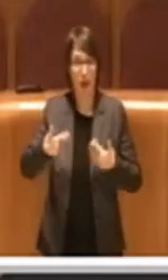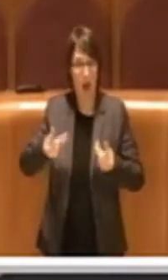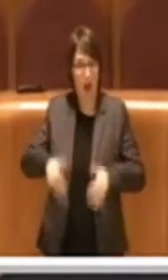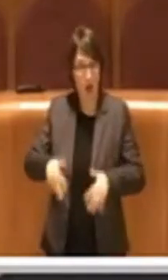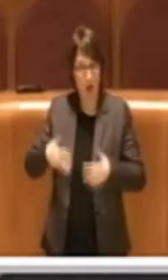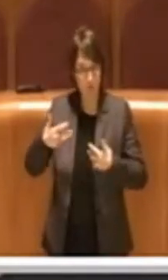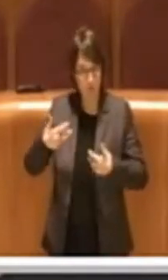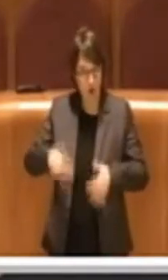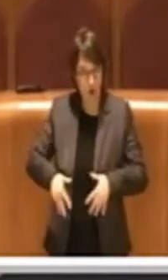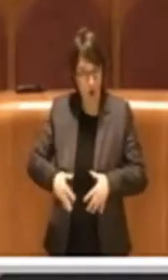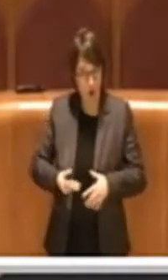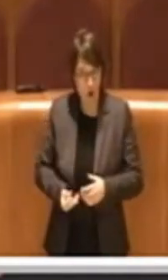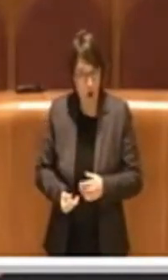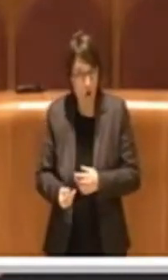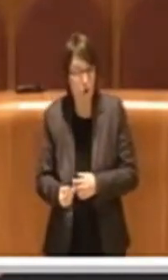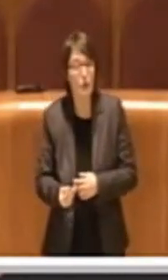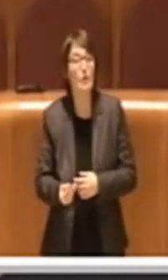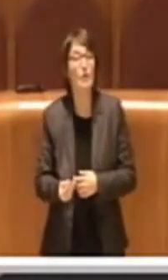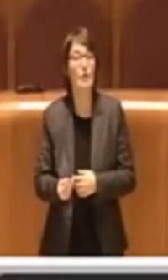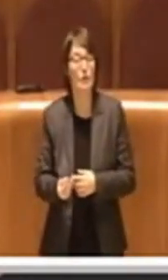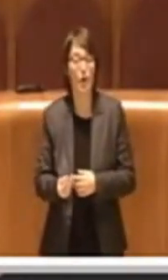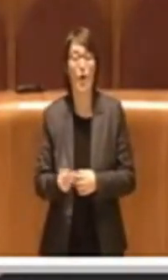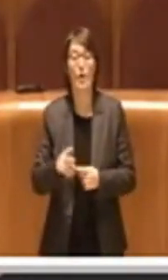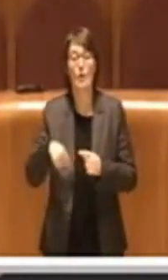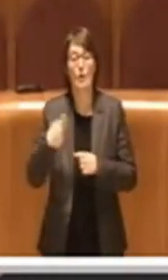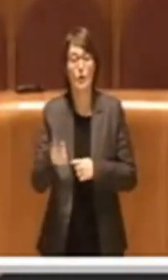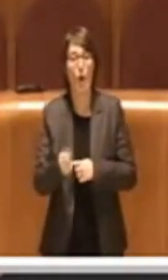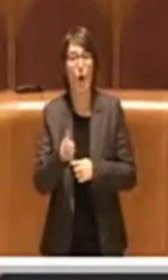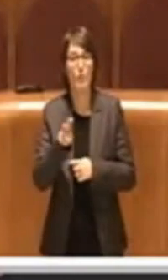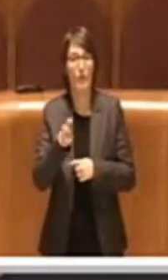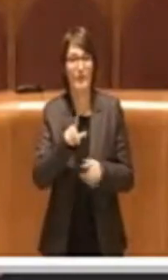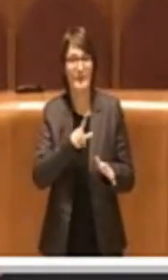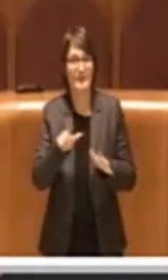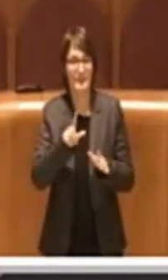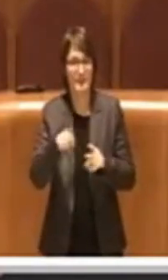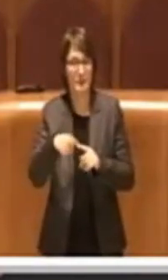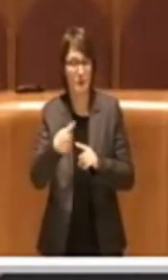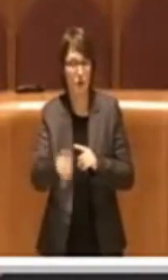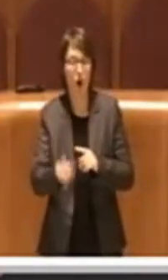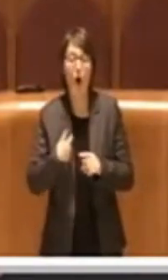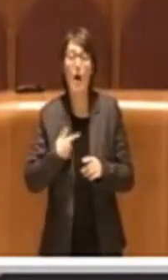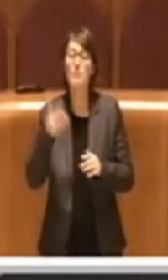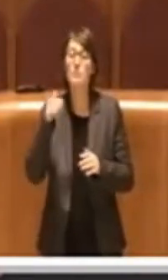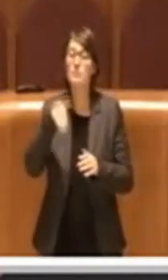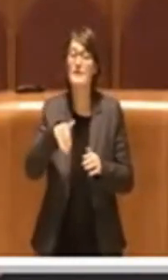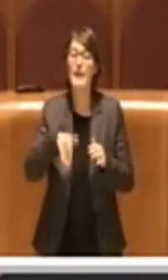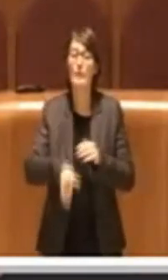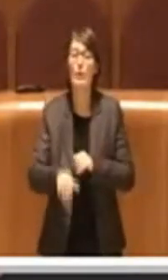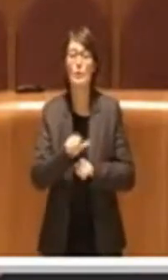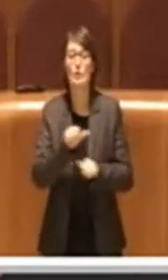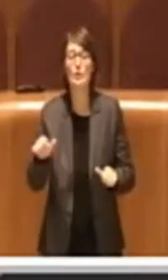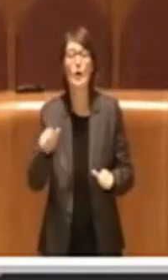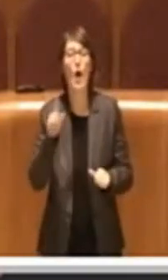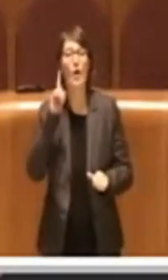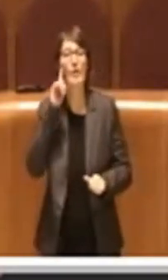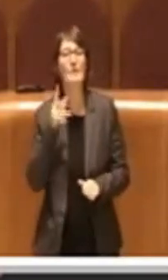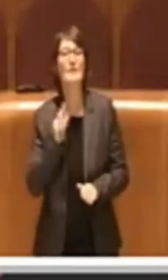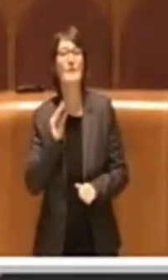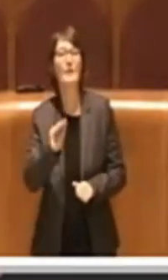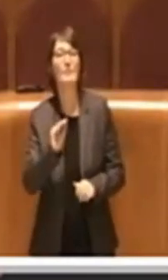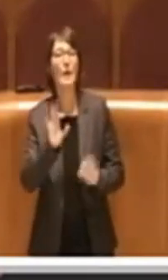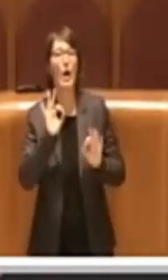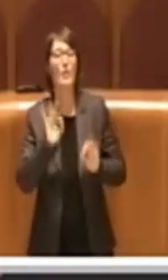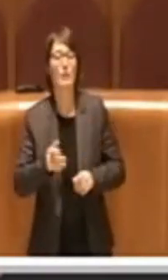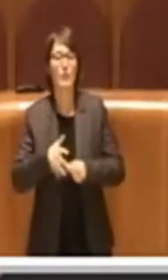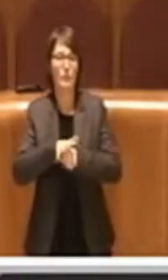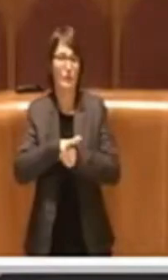la ventesima settimana, invece, la sepoltura avviene solo su richiesta dei genitori o di parenti, quindi di